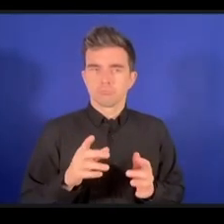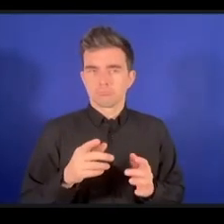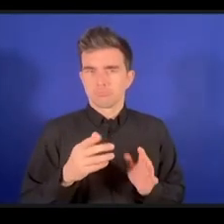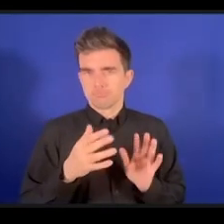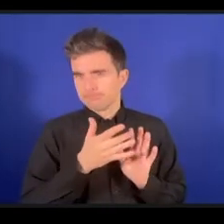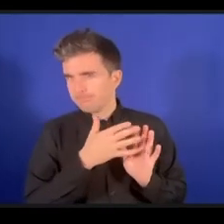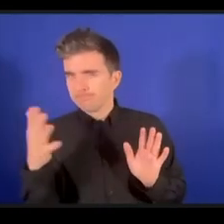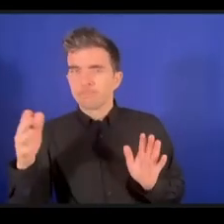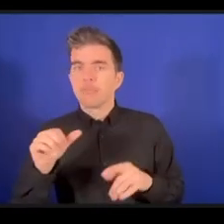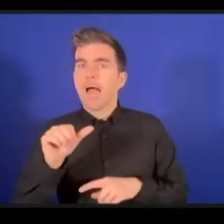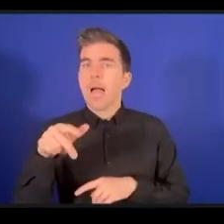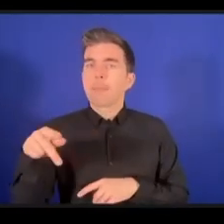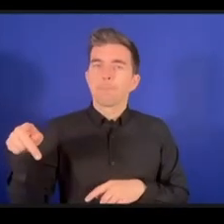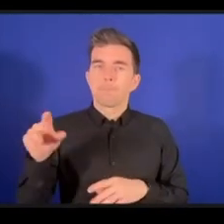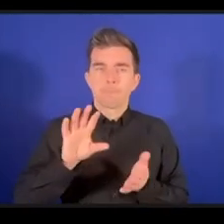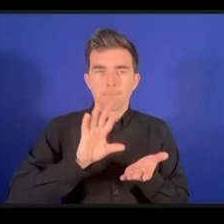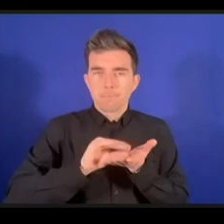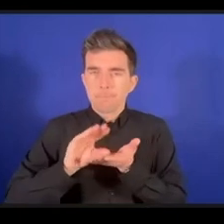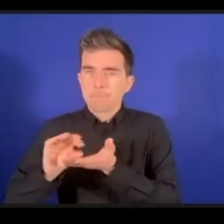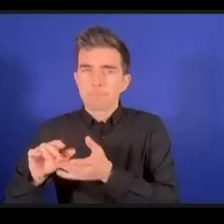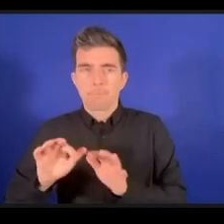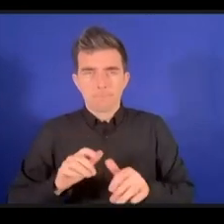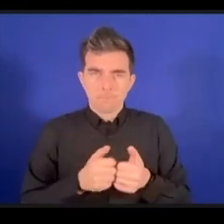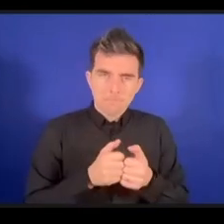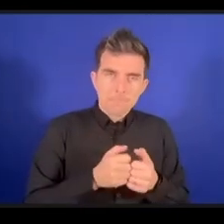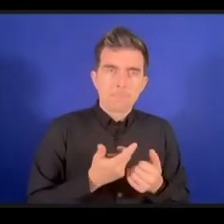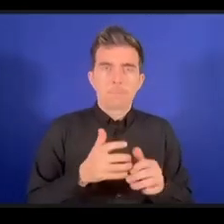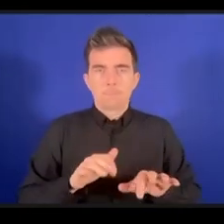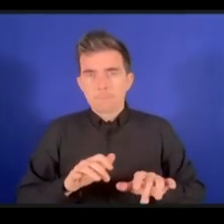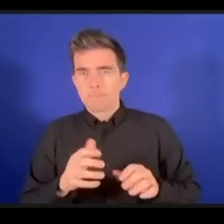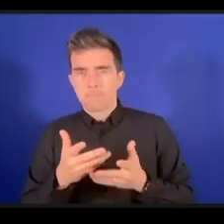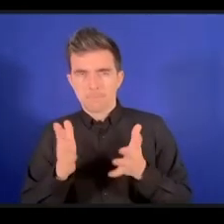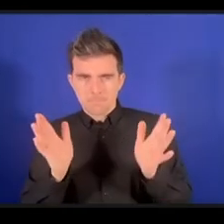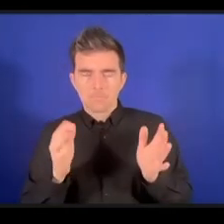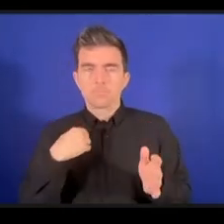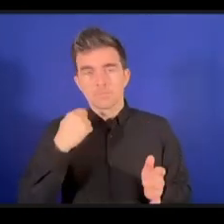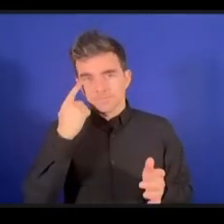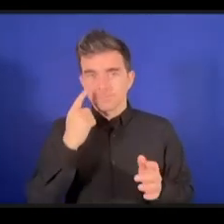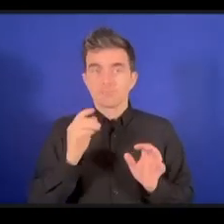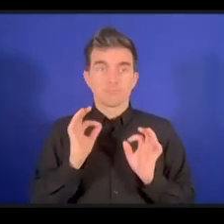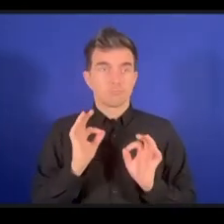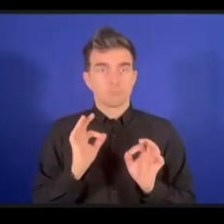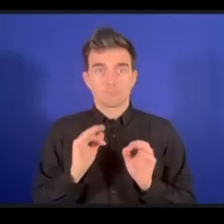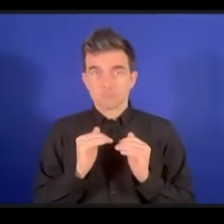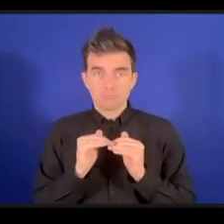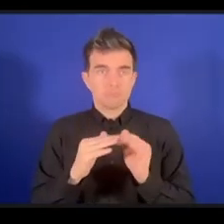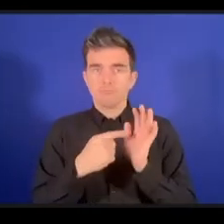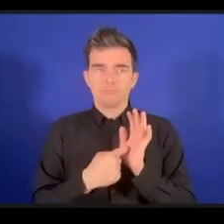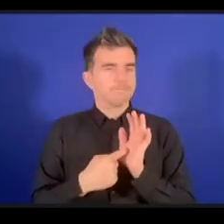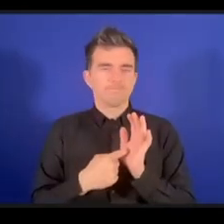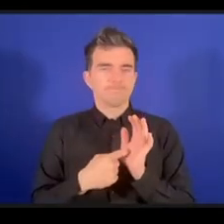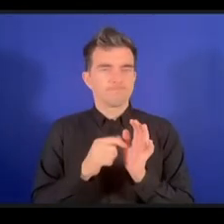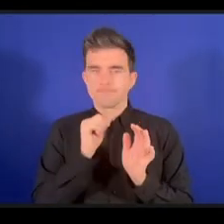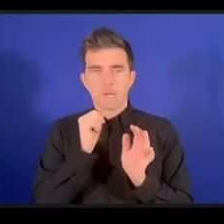用。也就是说你打造出了标准，但这些标准不一定很好用。大家对